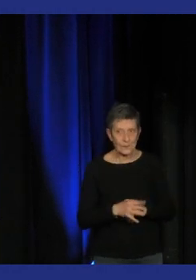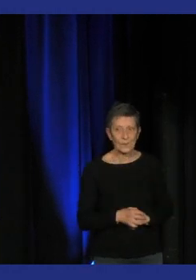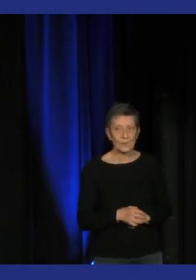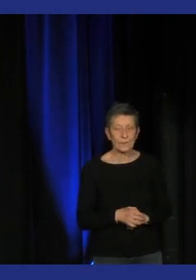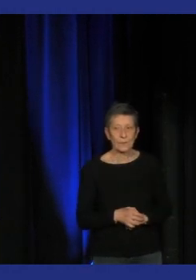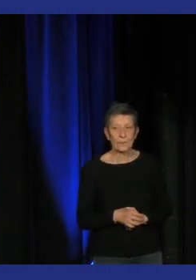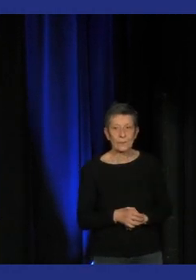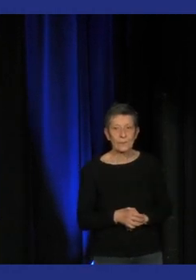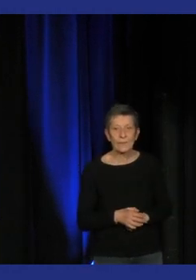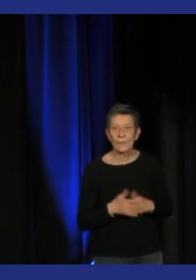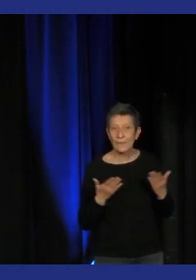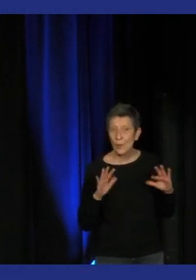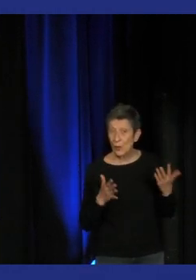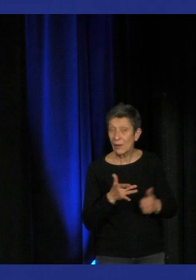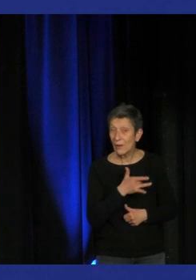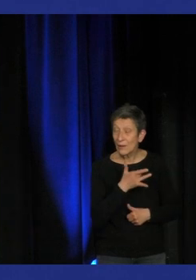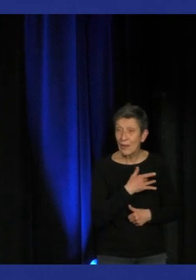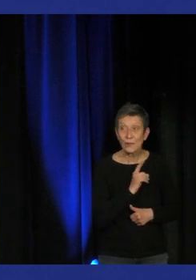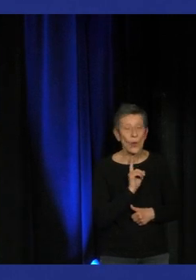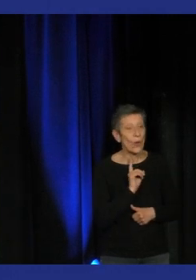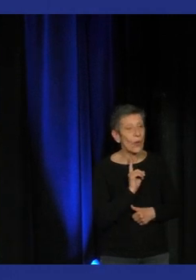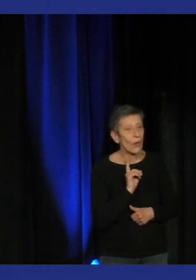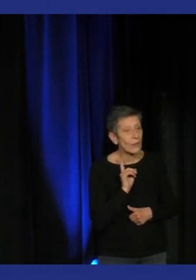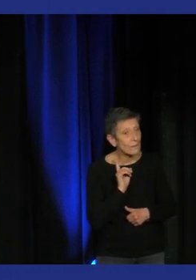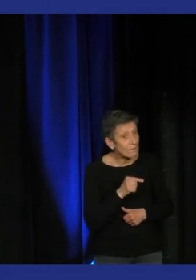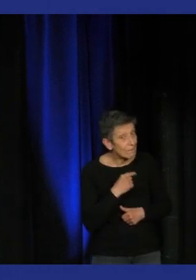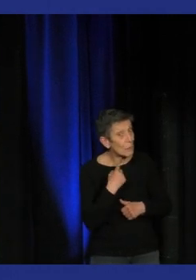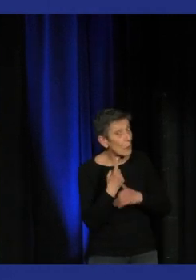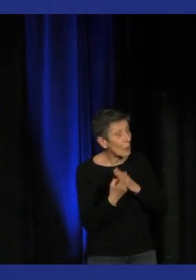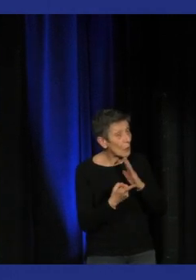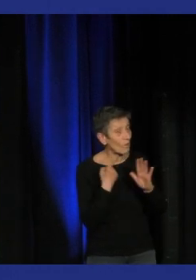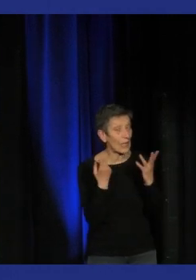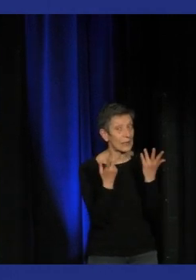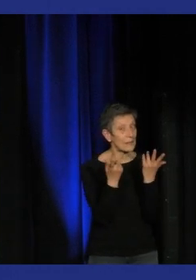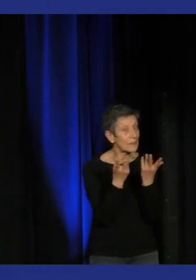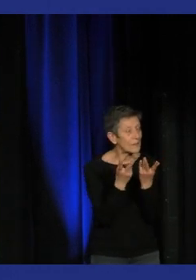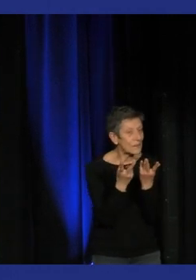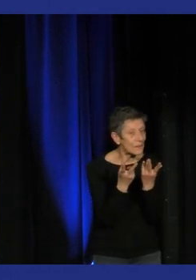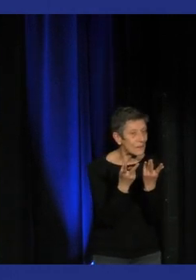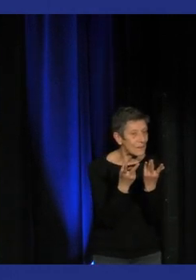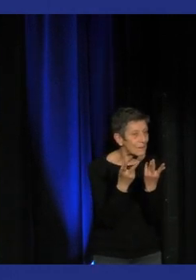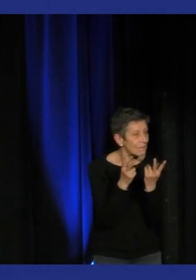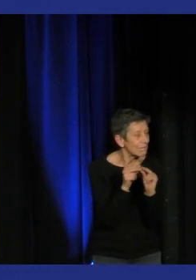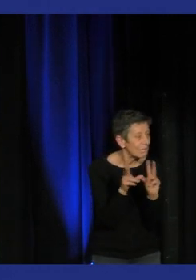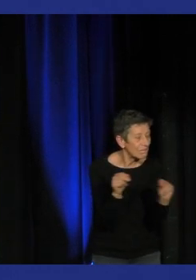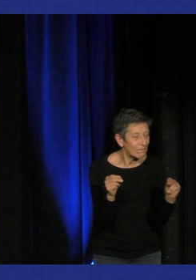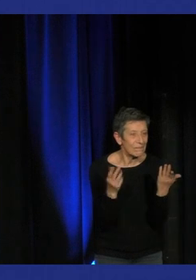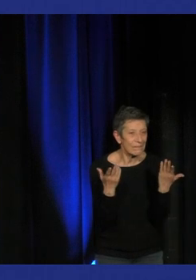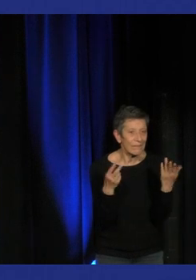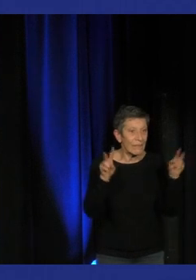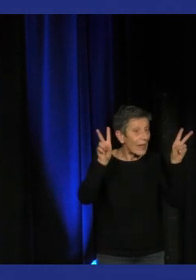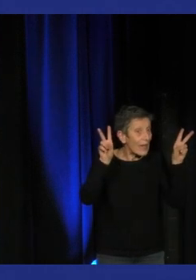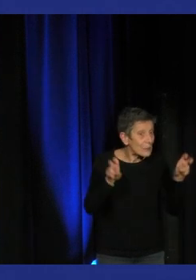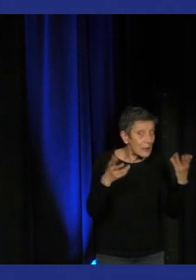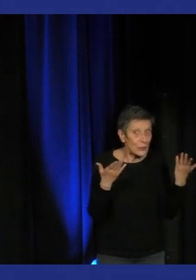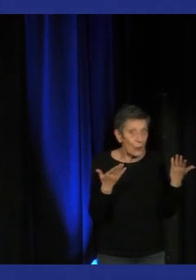coup, peut-être ça aurait été intéressant que vous reveniez sur une expression qui était assez stimulante et très intéressante, qui nous renvoie aussi à la question